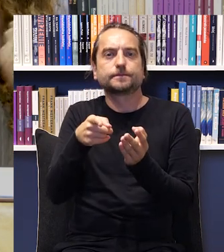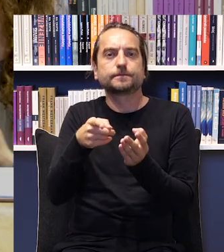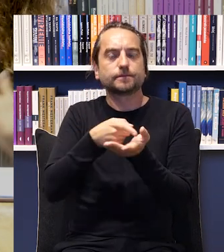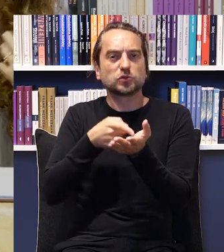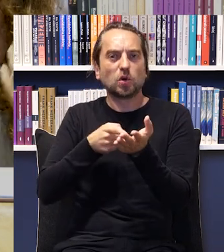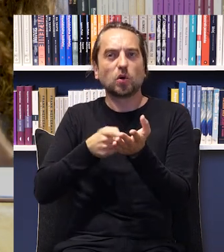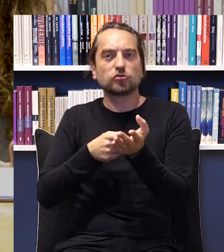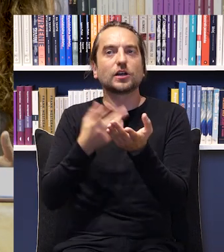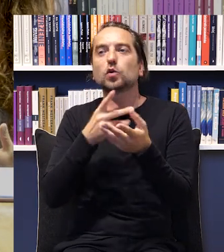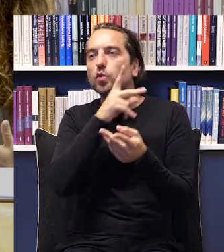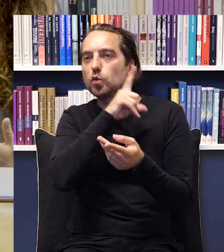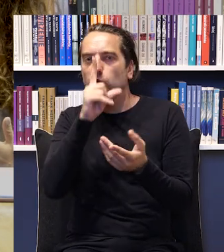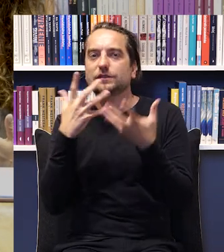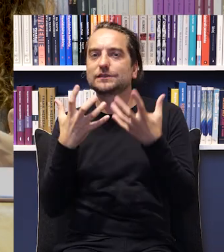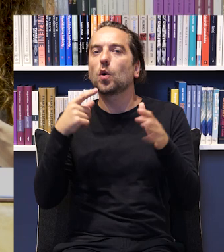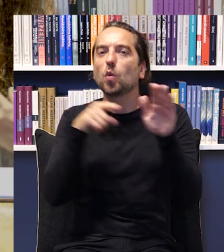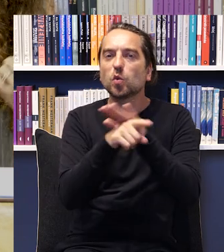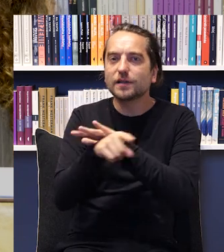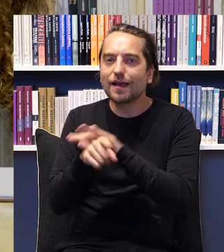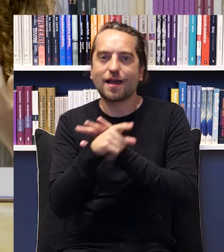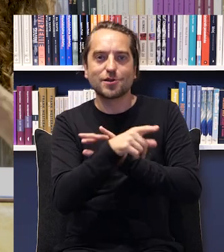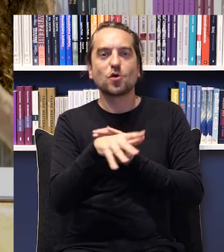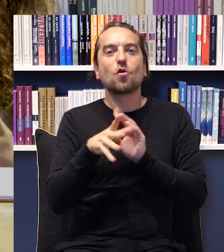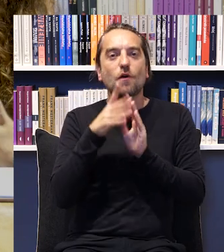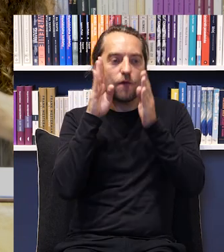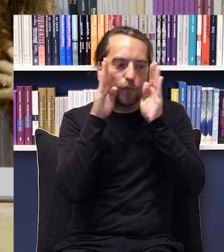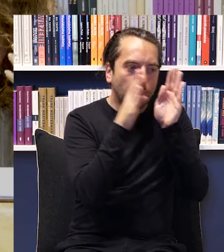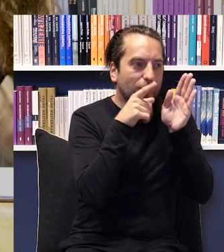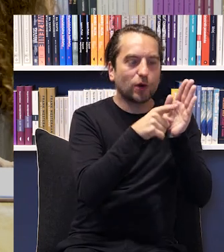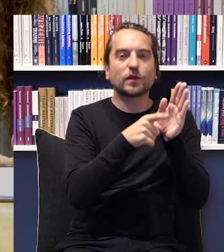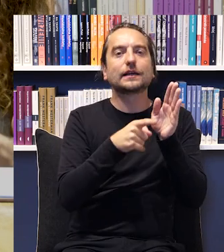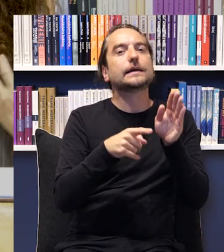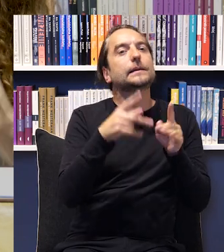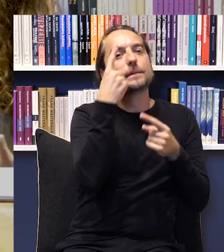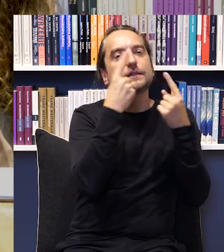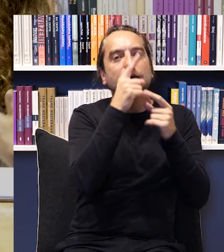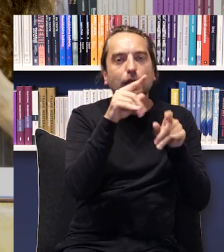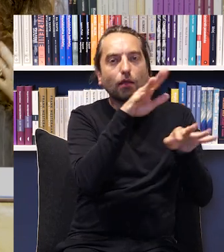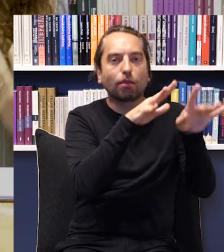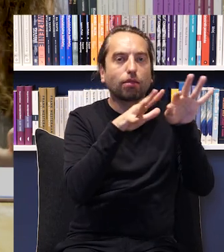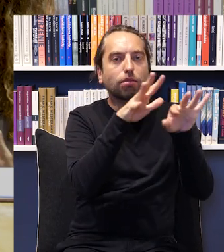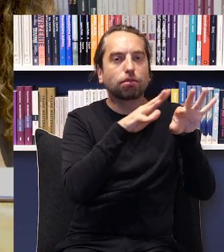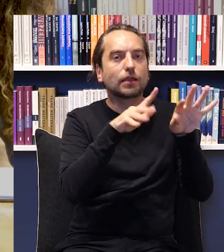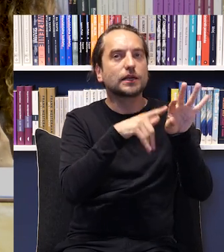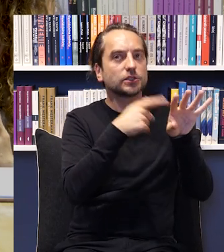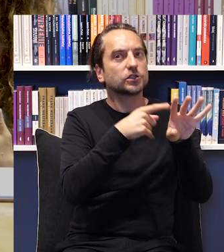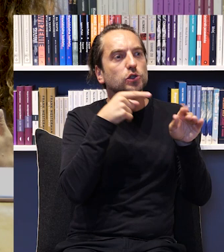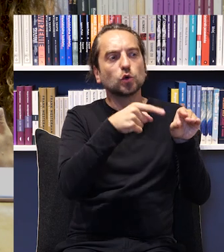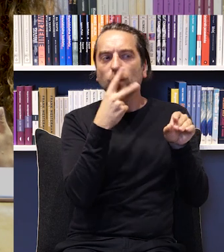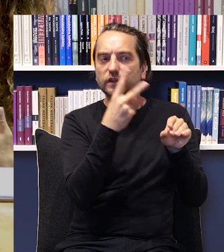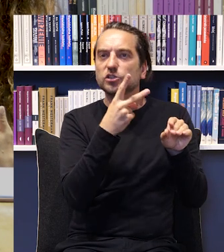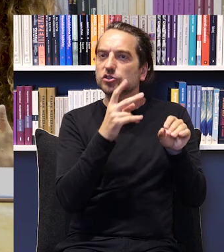wzmożoną tendencję do uciekania w to magiczne myślenie, czy ty w tym widzisz taką konieczność właśnie przetrwalniczą,